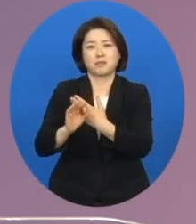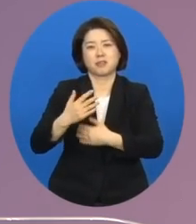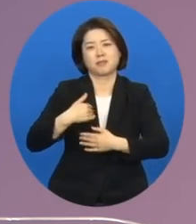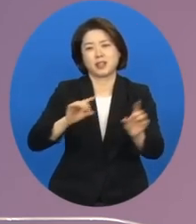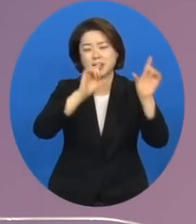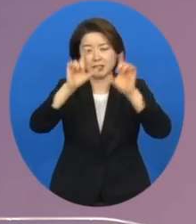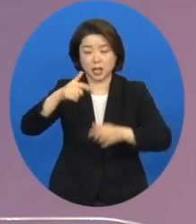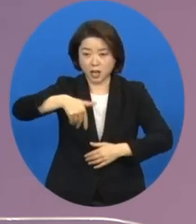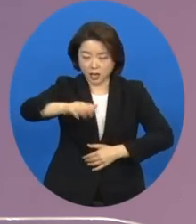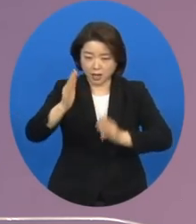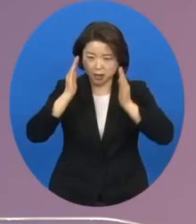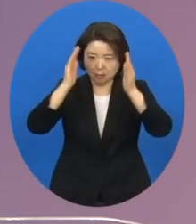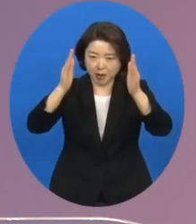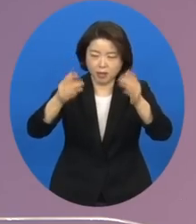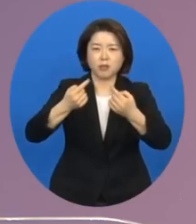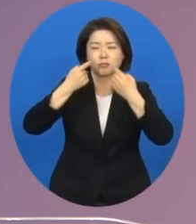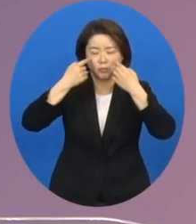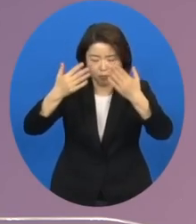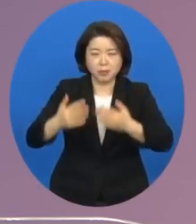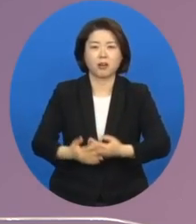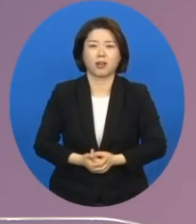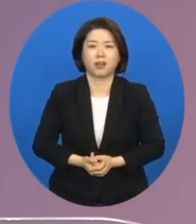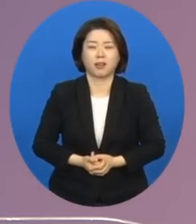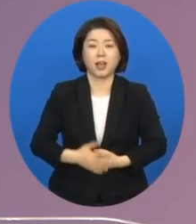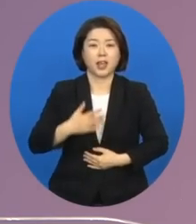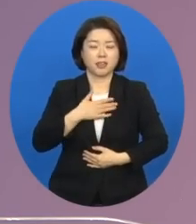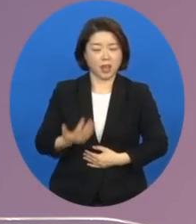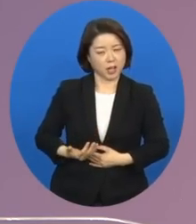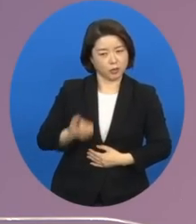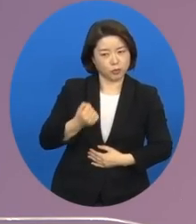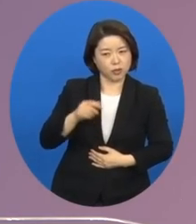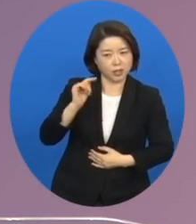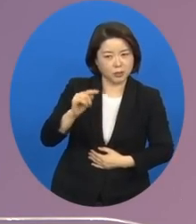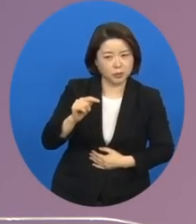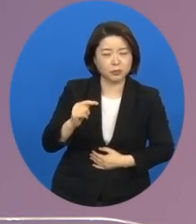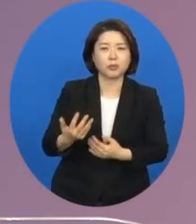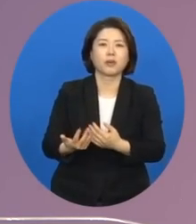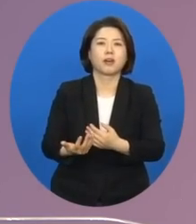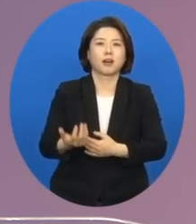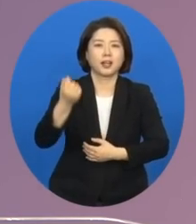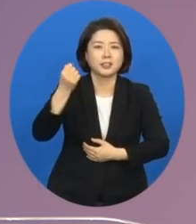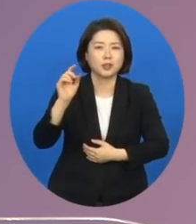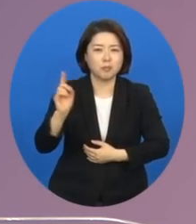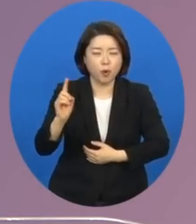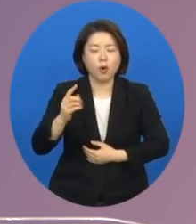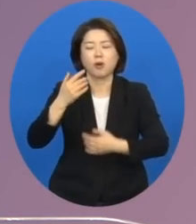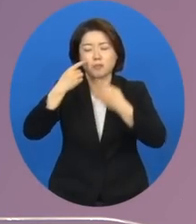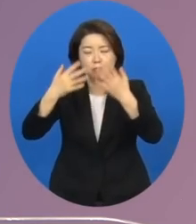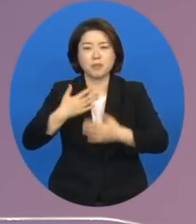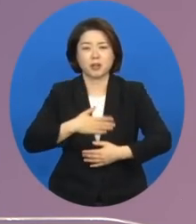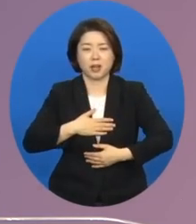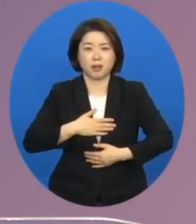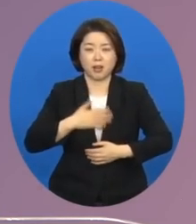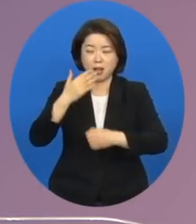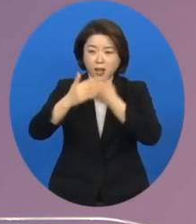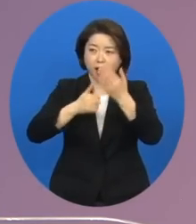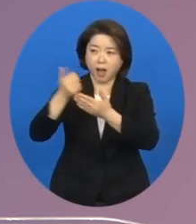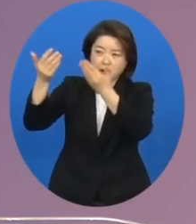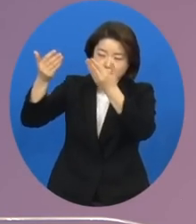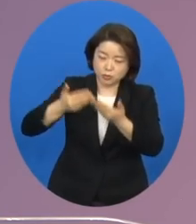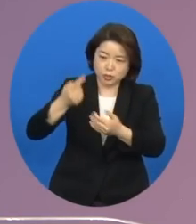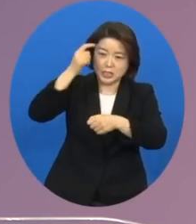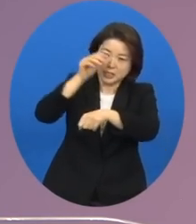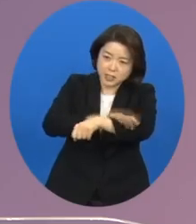삶이 가야 할 방향도 분명하고 내가 누려야 할 것도 분명하고 하나님이 이미 부어주신 지혜와 능력도